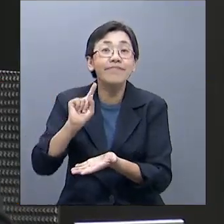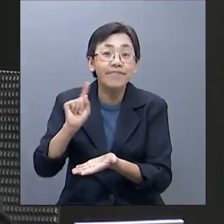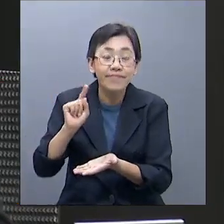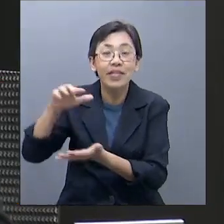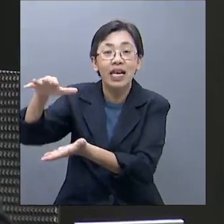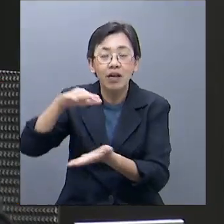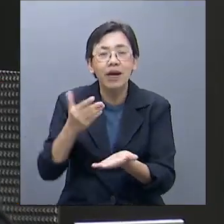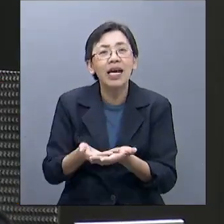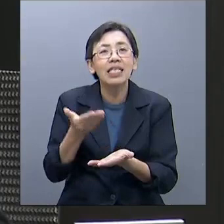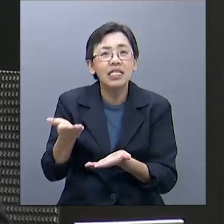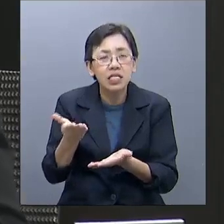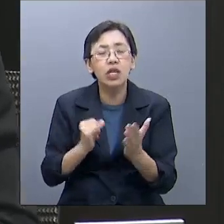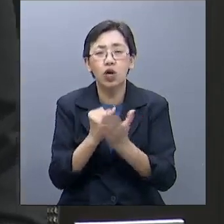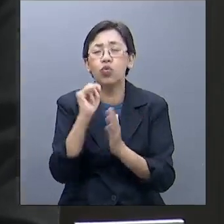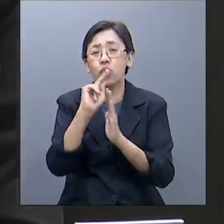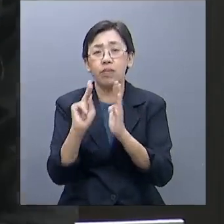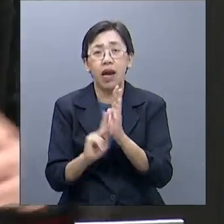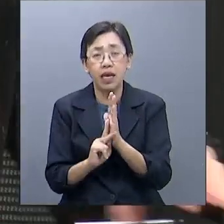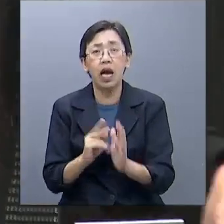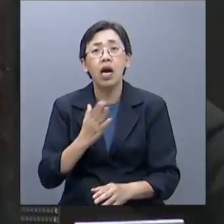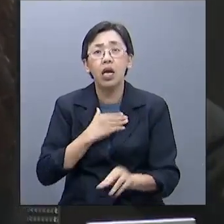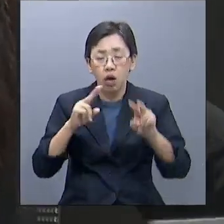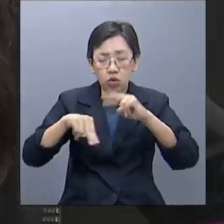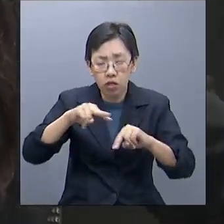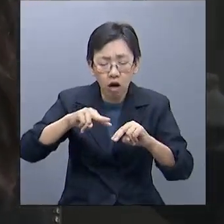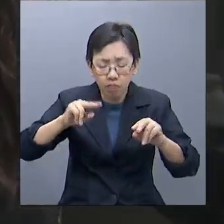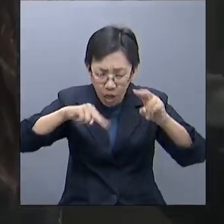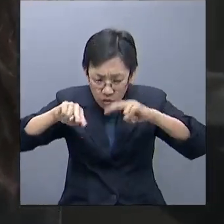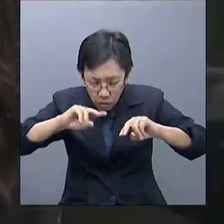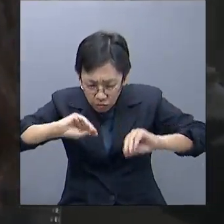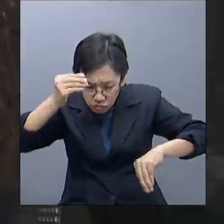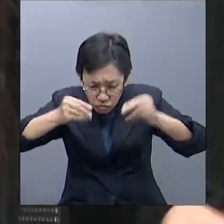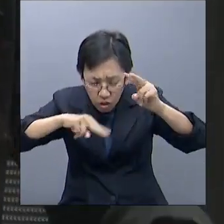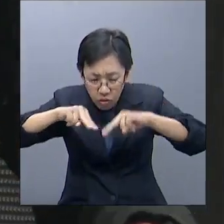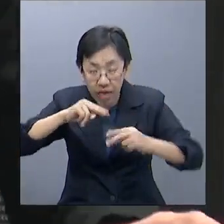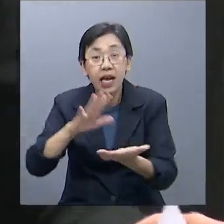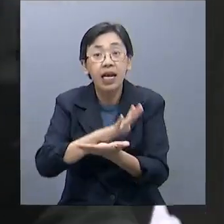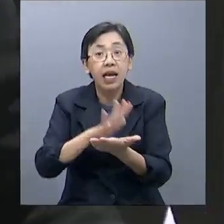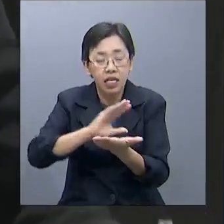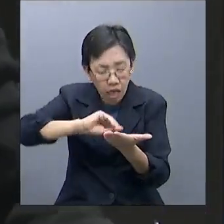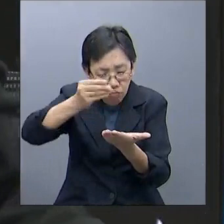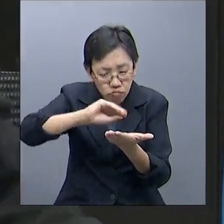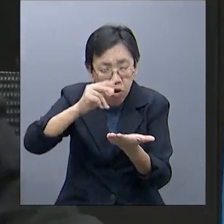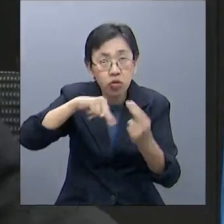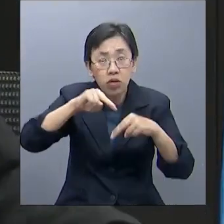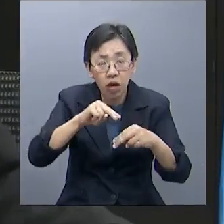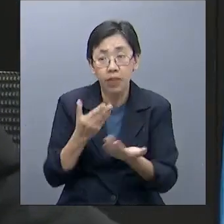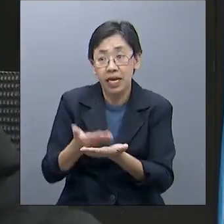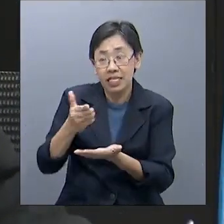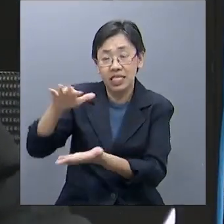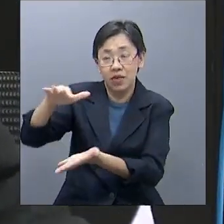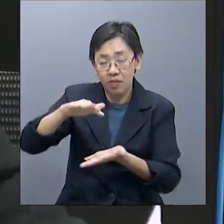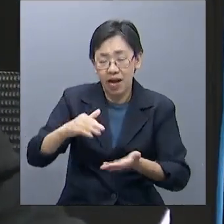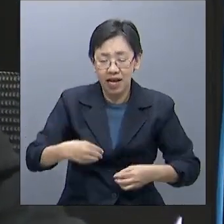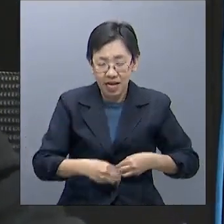รับซื้อที่ถูกต้องตามกฎหมายคือเราต้องตรวจสอบทุกล็อตอะนะคะถ้าจะดูจากเอกสารเนี่ยจะเห็นว่าทุกล็อตการนำเข้าเครื่องใน